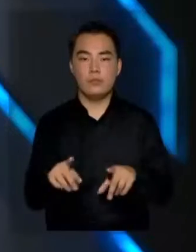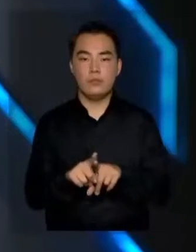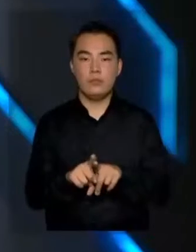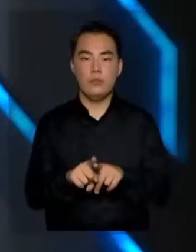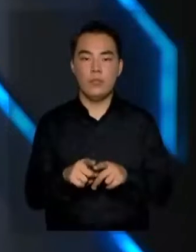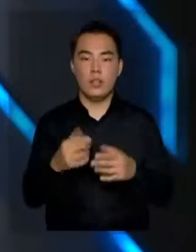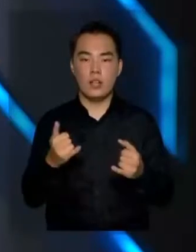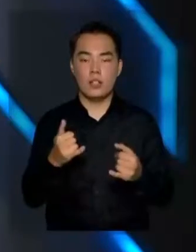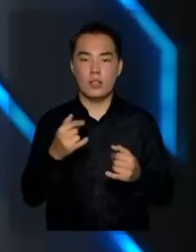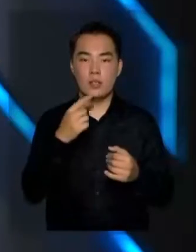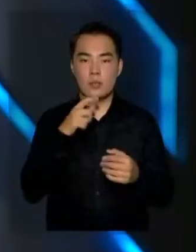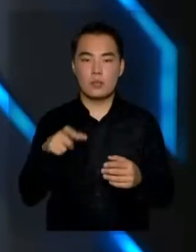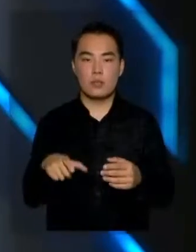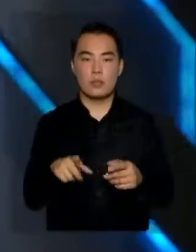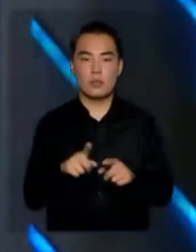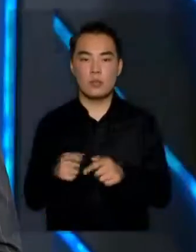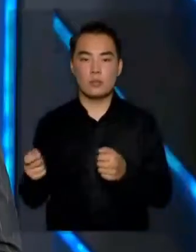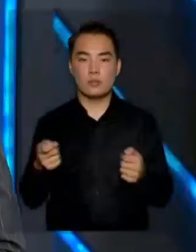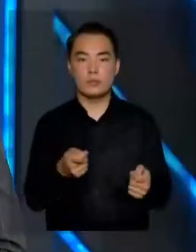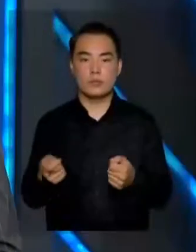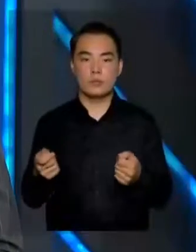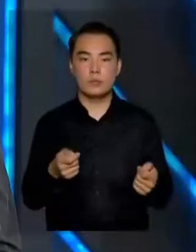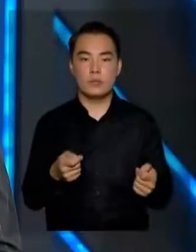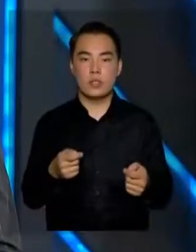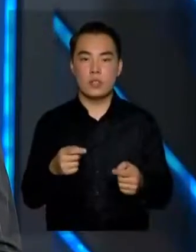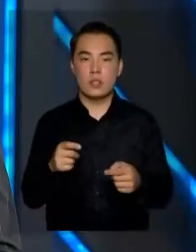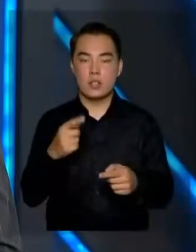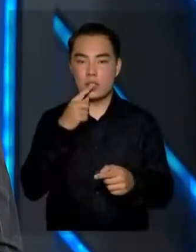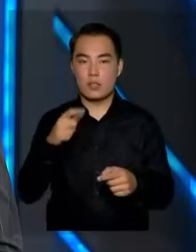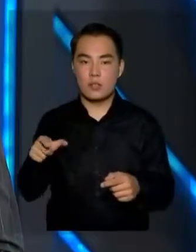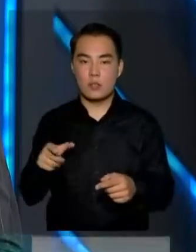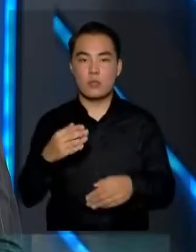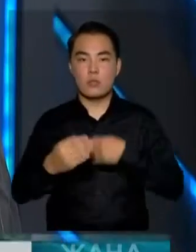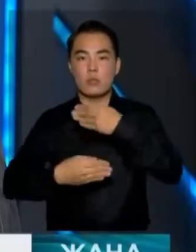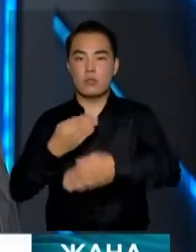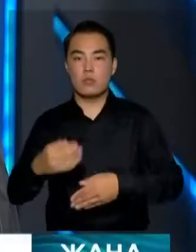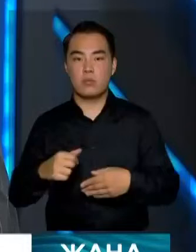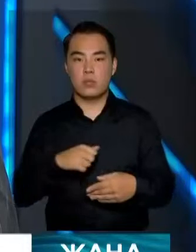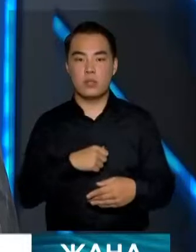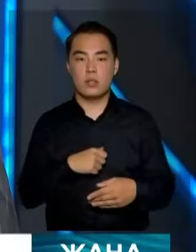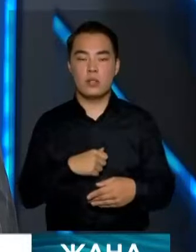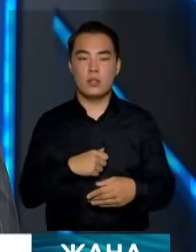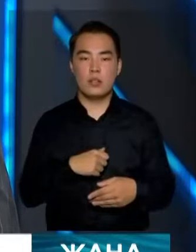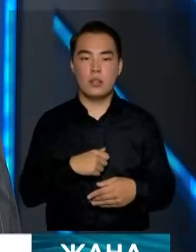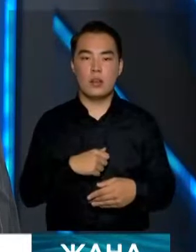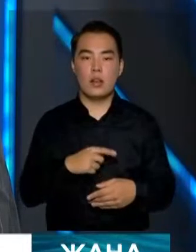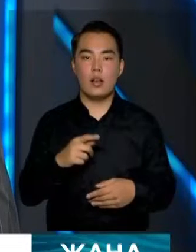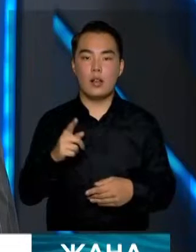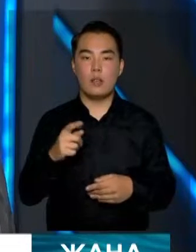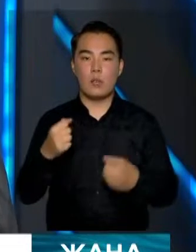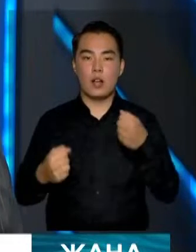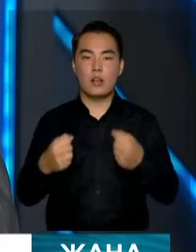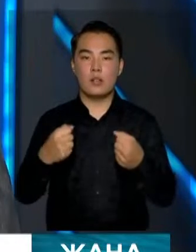жолында бүгін жеңіл көліктерді таситын тұрал трасса жиегіне аударылып қалды. Көлік жүргізушісі рөлді игере алмаған. Абырой